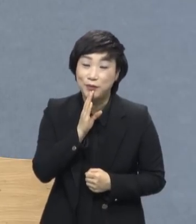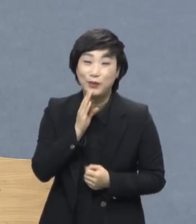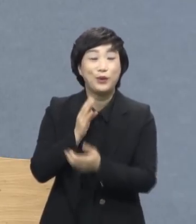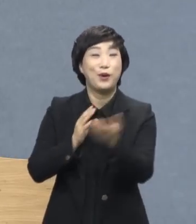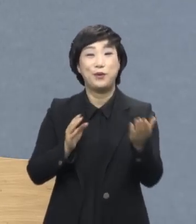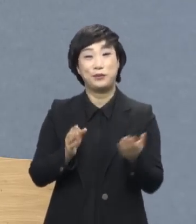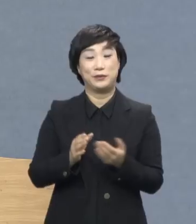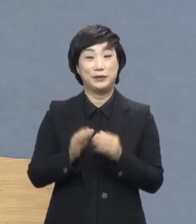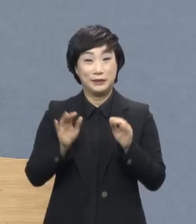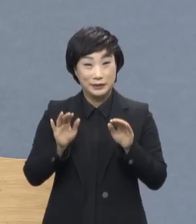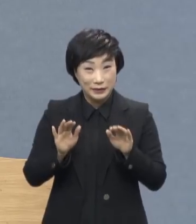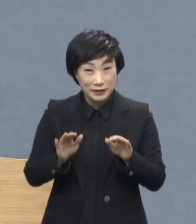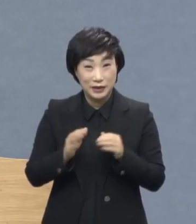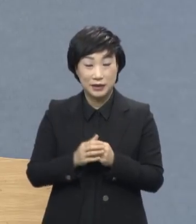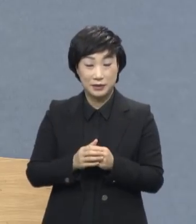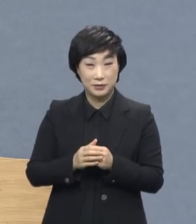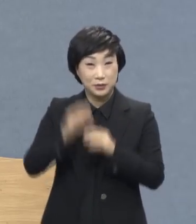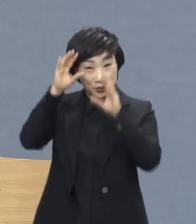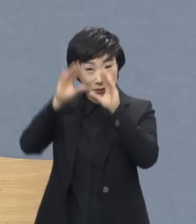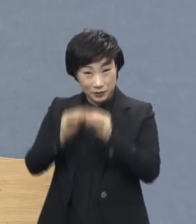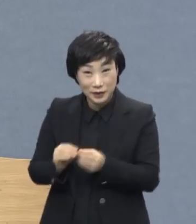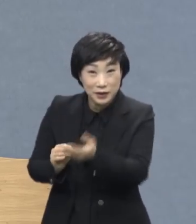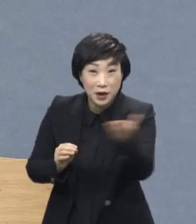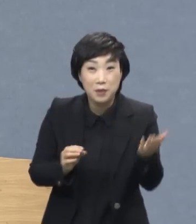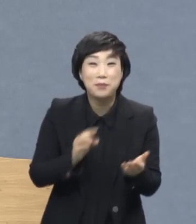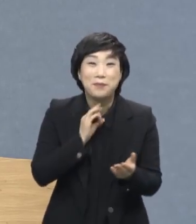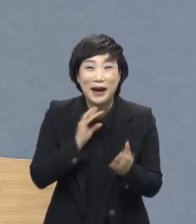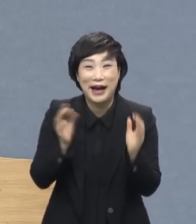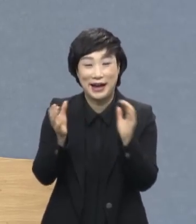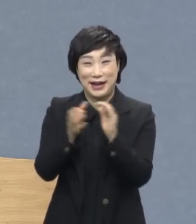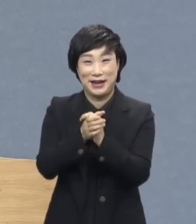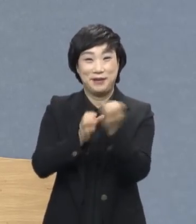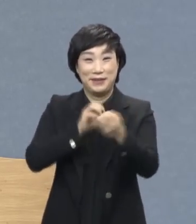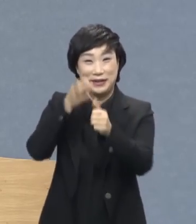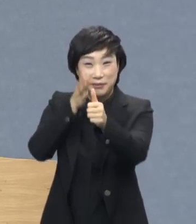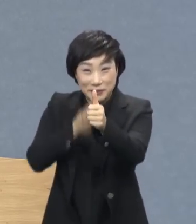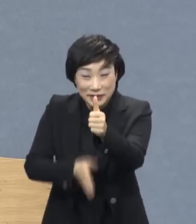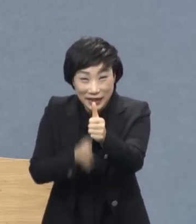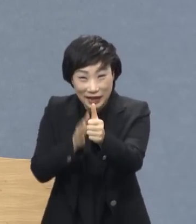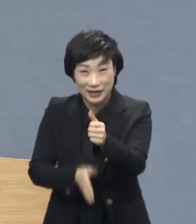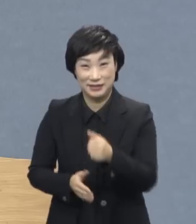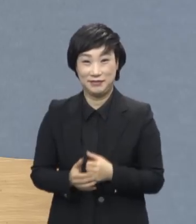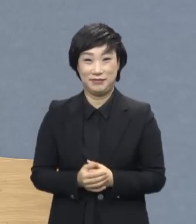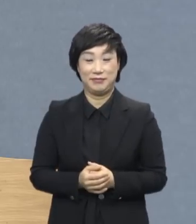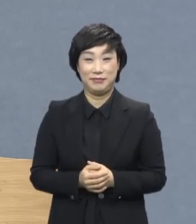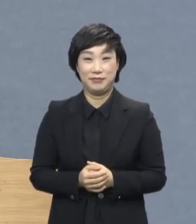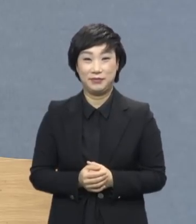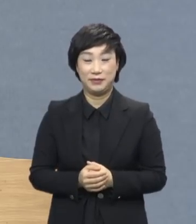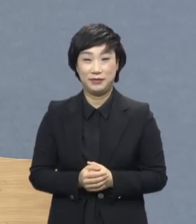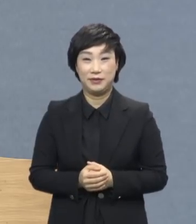이유 없이 동의하시는 분만 아멘합시다.